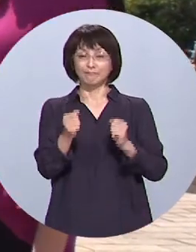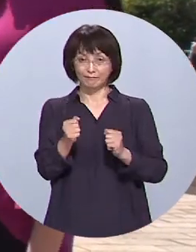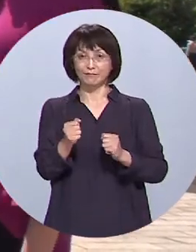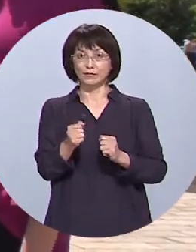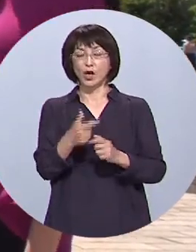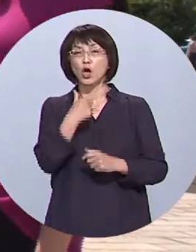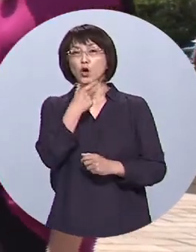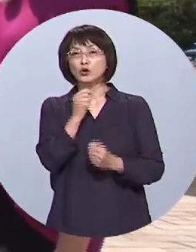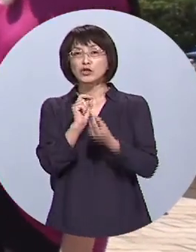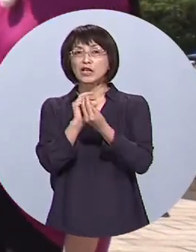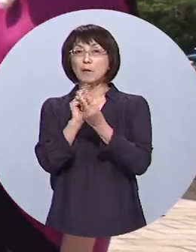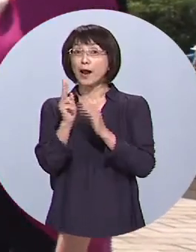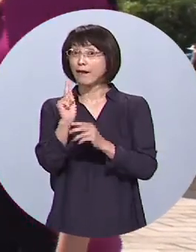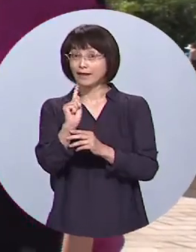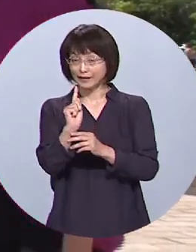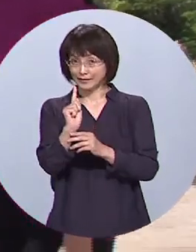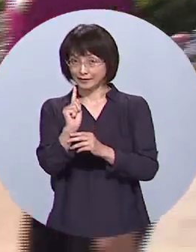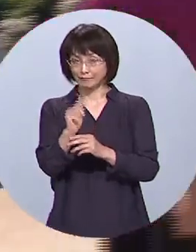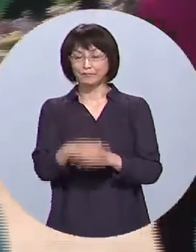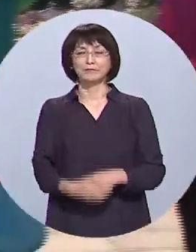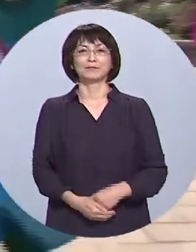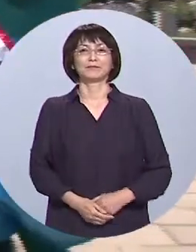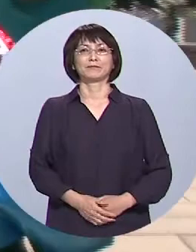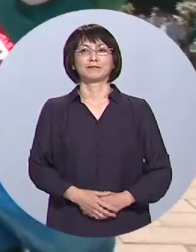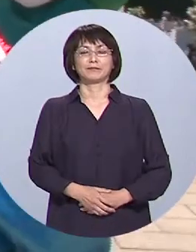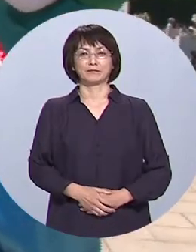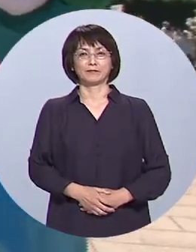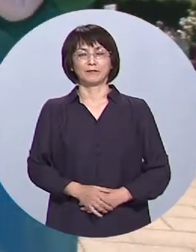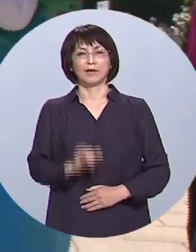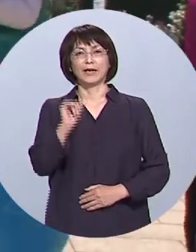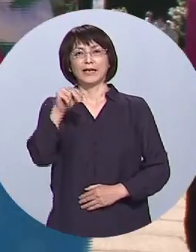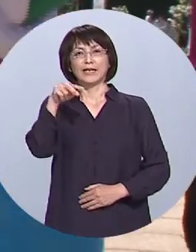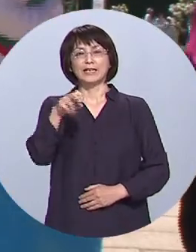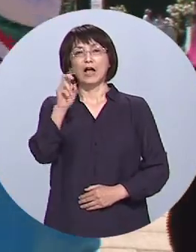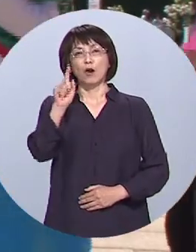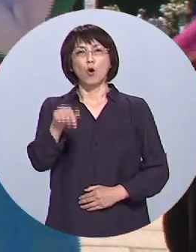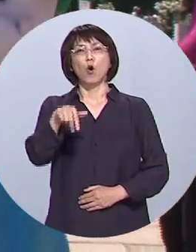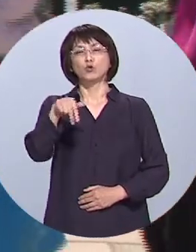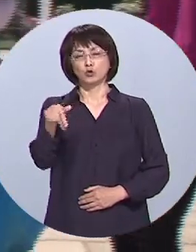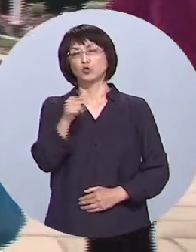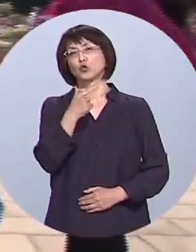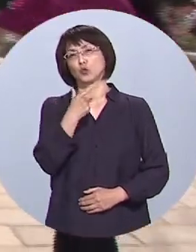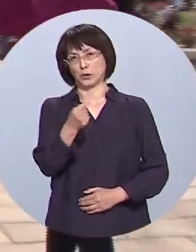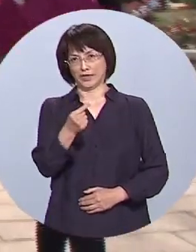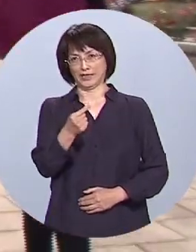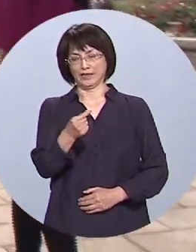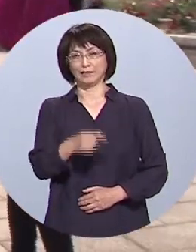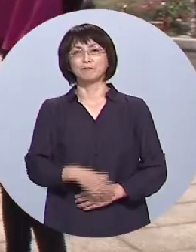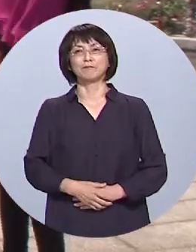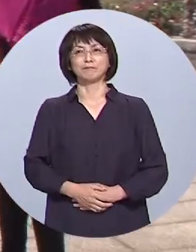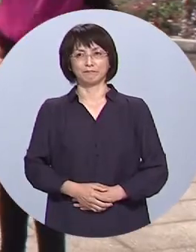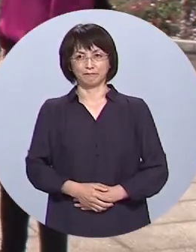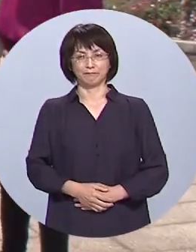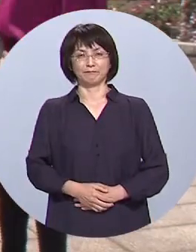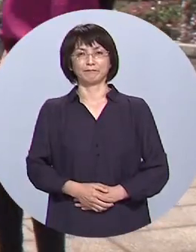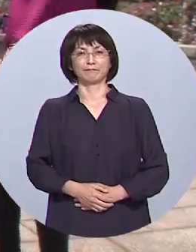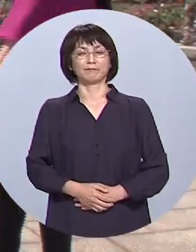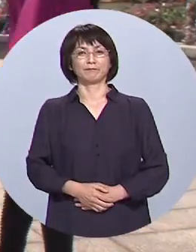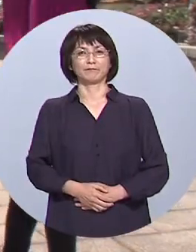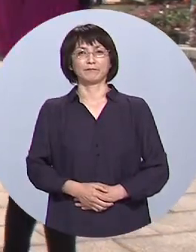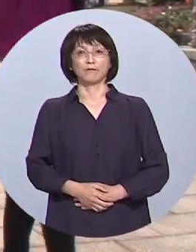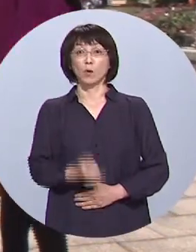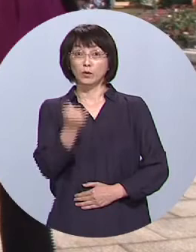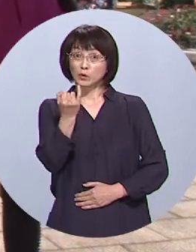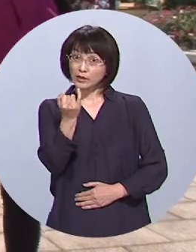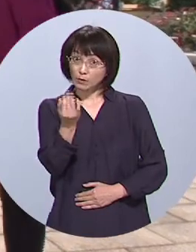か。 あ、ローズくんはイナローズだよね。 あ、さすがイナローズくんだもんね。じゃあ